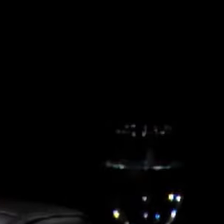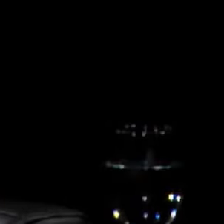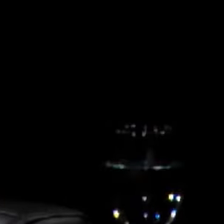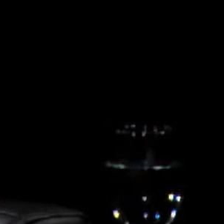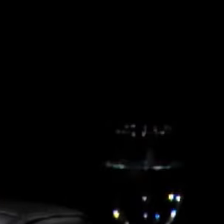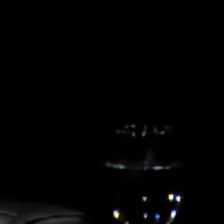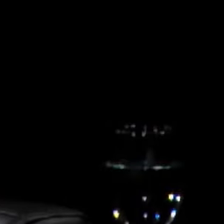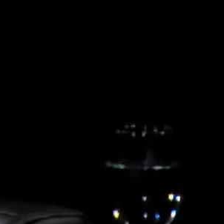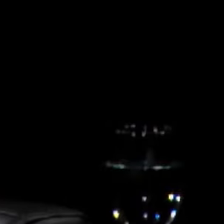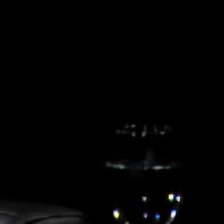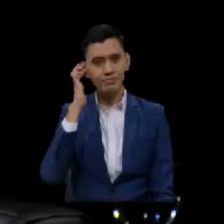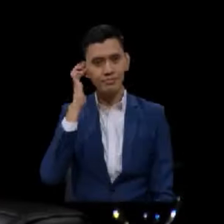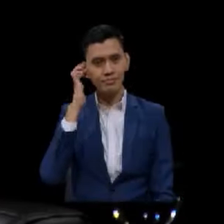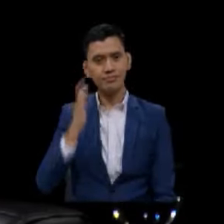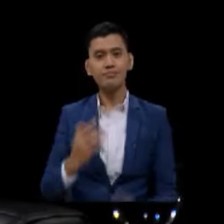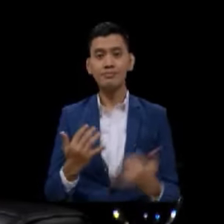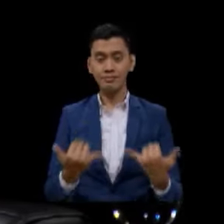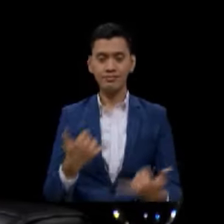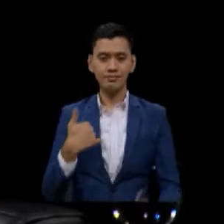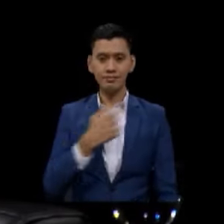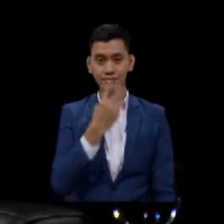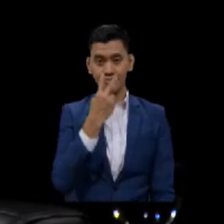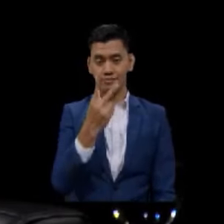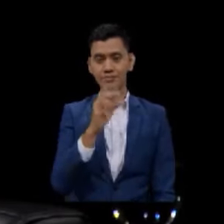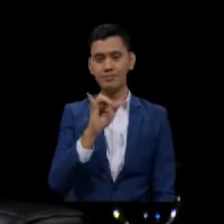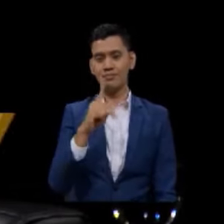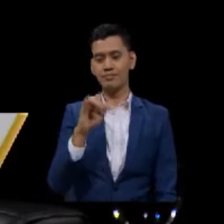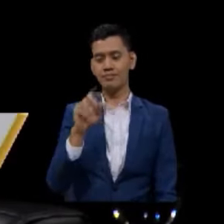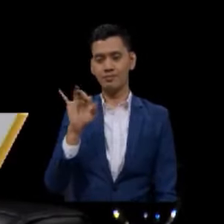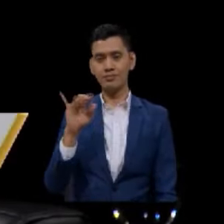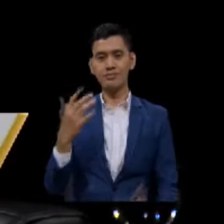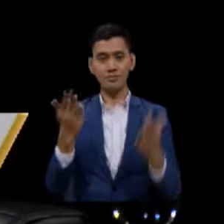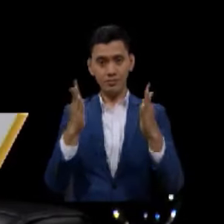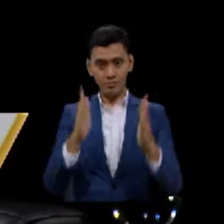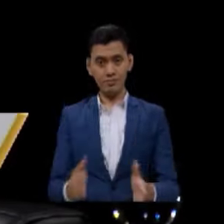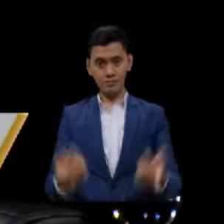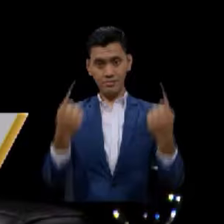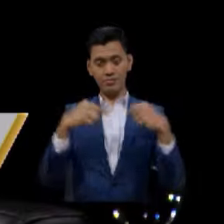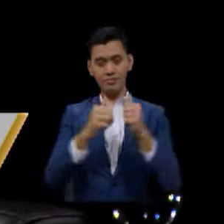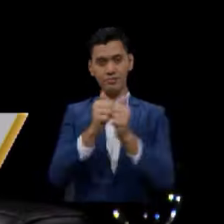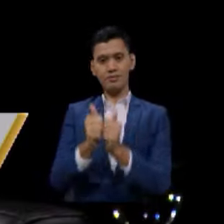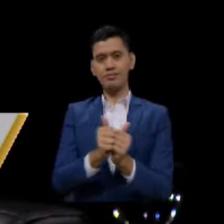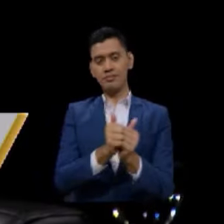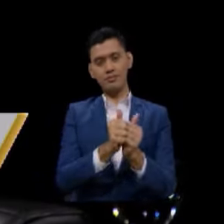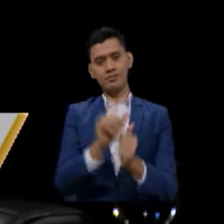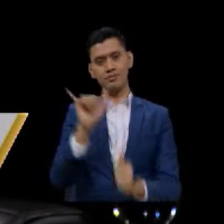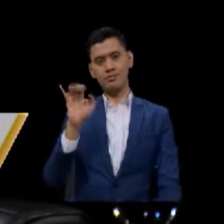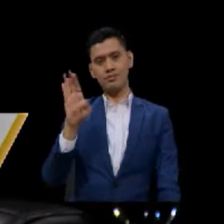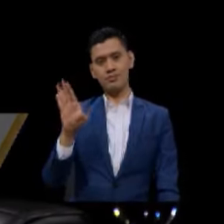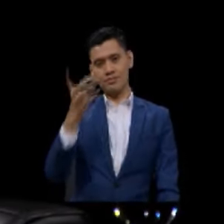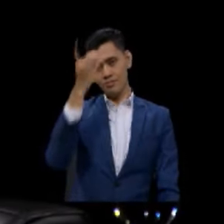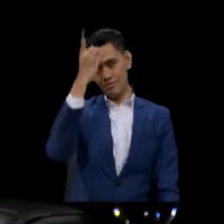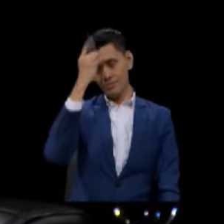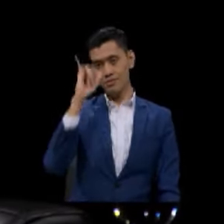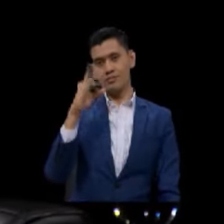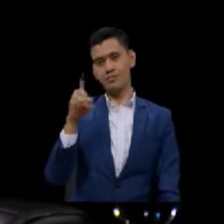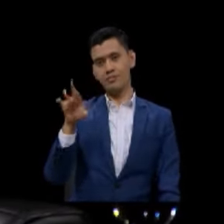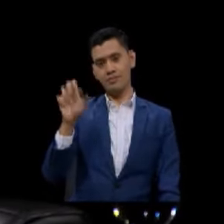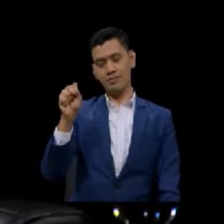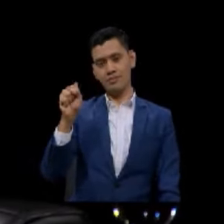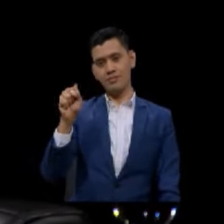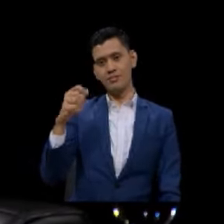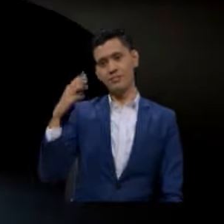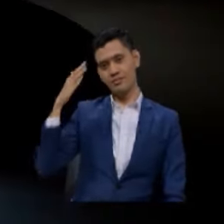assalamualaikum dan salam muhibah anda sedang menyaksikan inklusif tetamu kami pada waktu ini Ali Muhammad sana telah Dato itu sama satu Salamualaikum